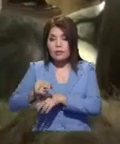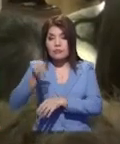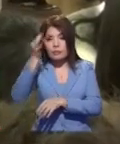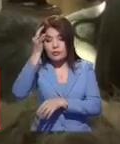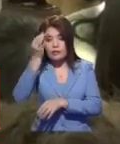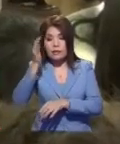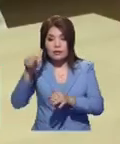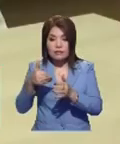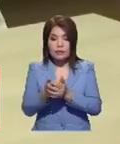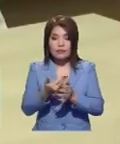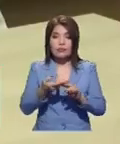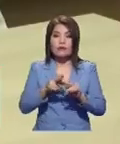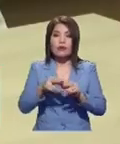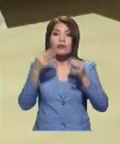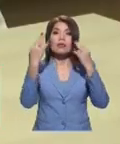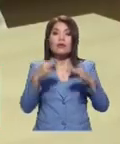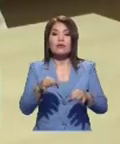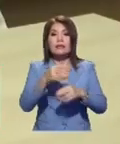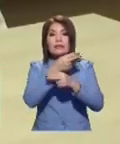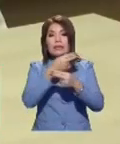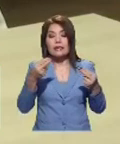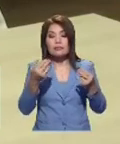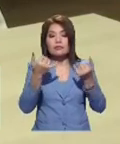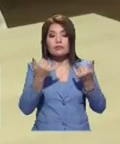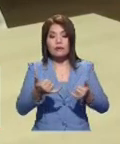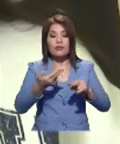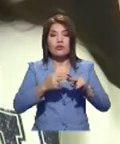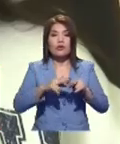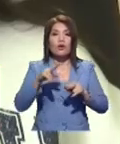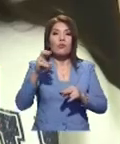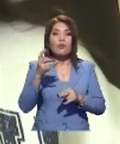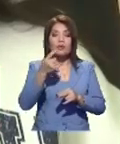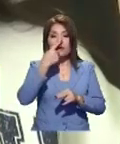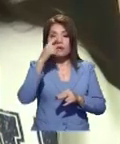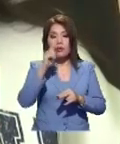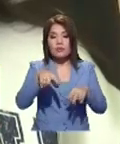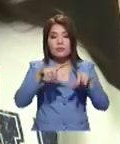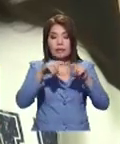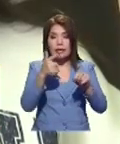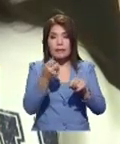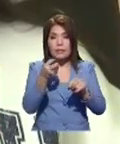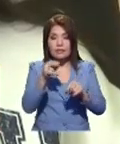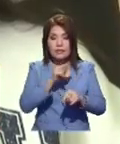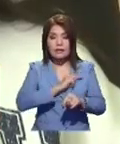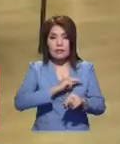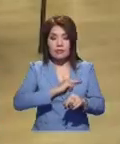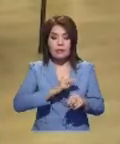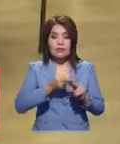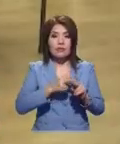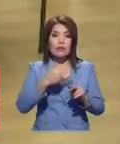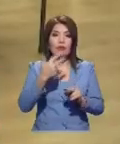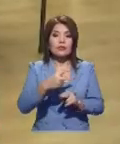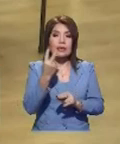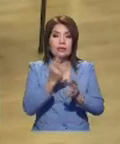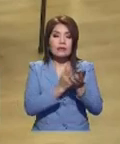есінде. Тәуелсіздік тақырыбын бүгінгі сабаққа арқау еткен ұстаз Пушкин атындағы нөмірі 1-ші мектеп гимназиясының қызметкері. Ол 32 жылдан